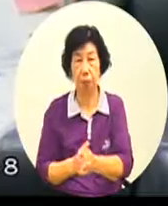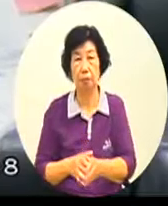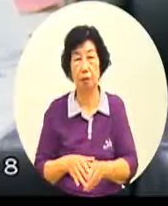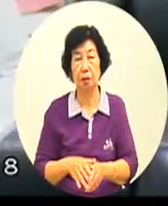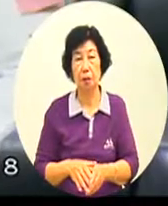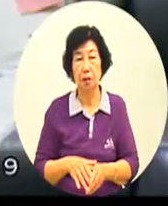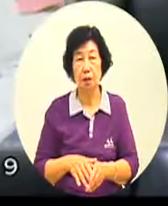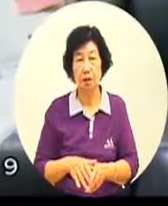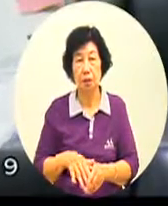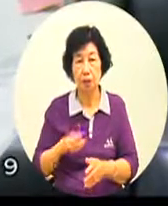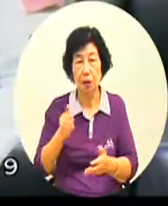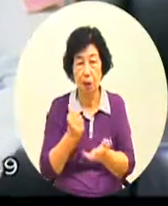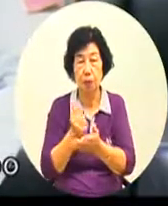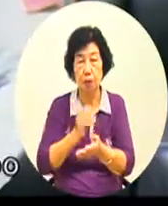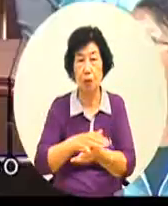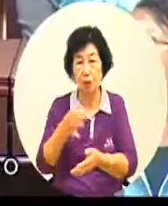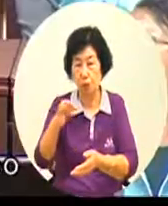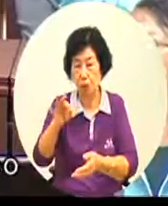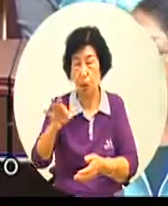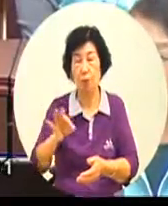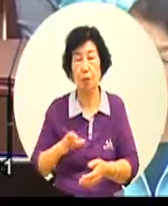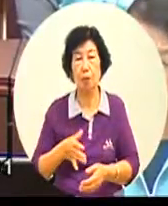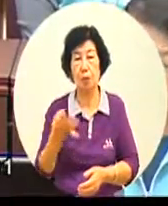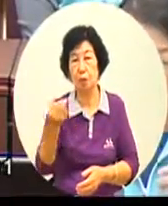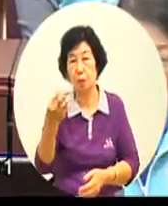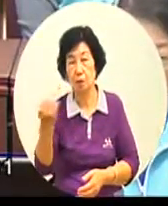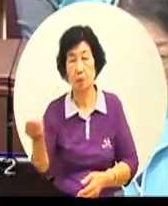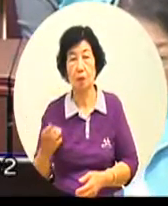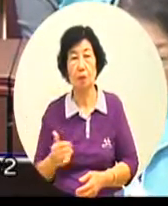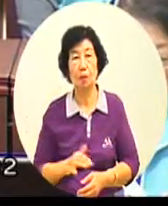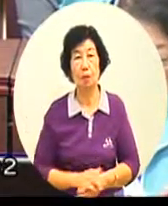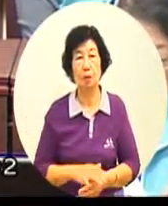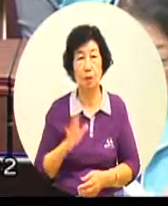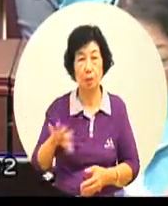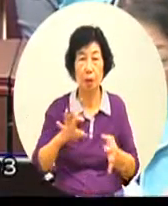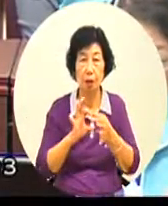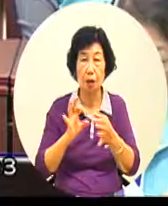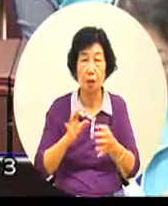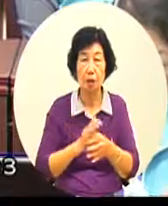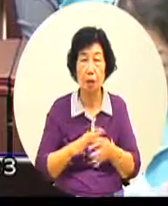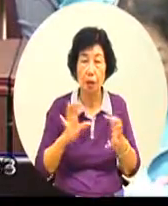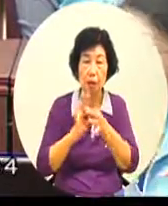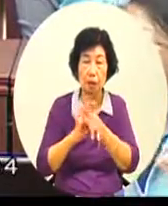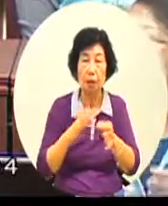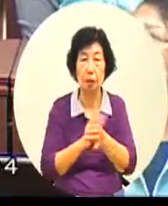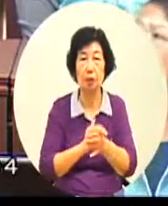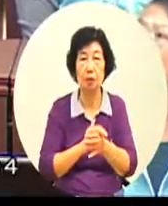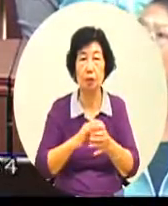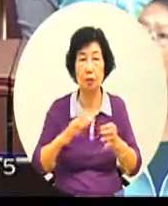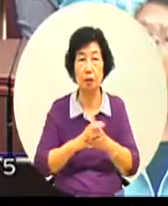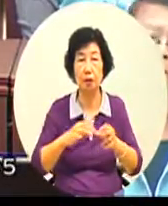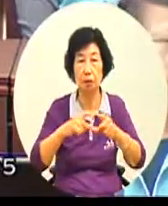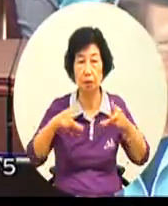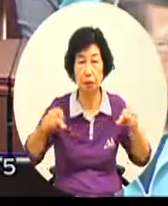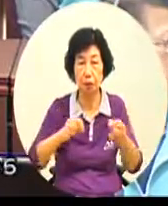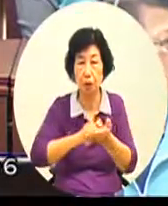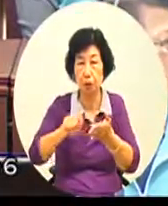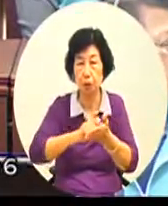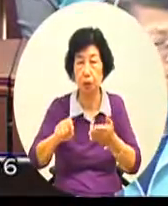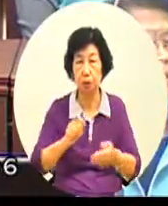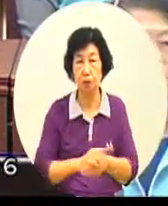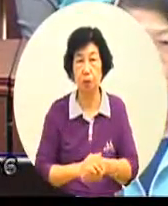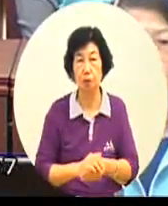少钱？ 您说相关的发包的经费吗？ 对， 这个可能我请同仁查一下，